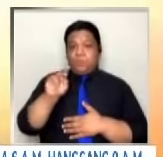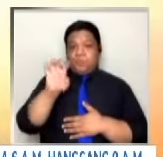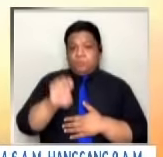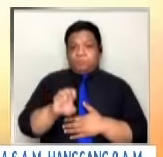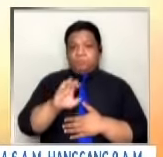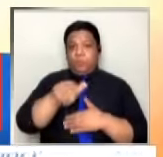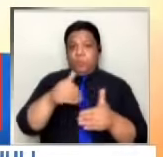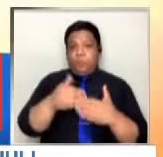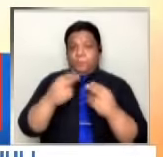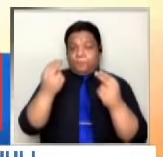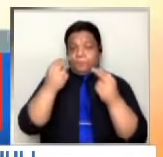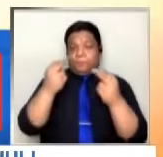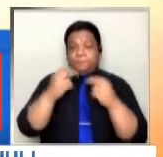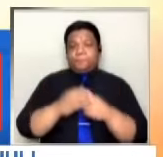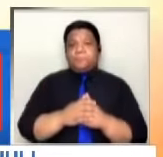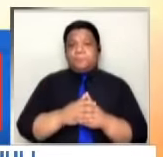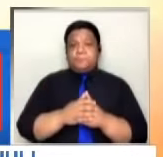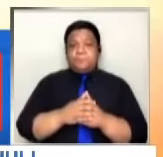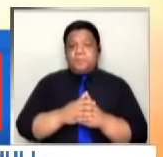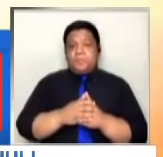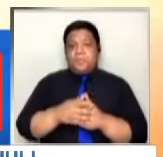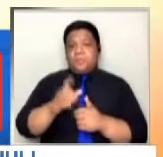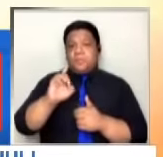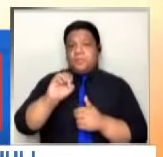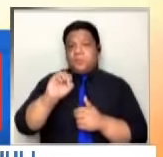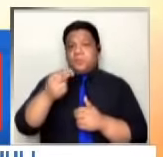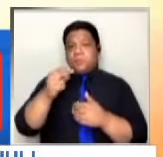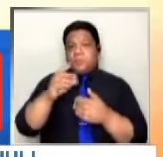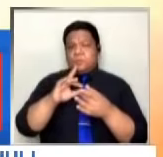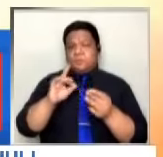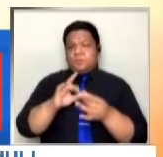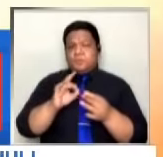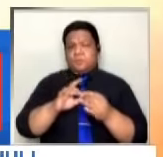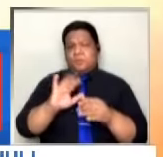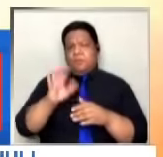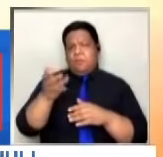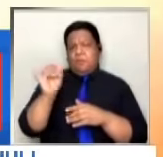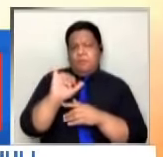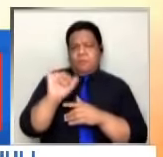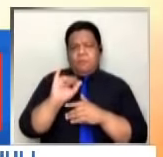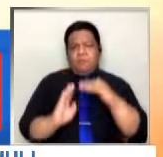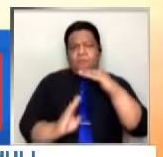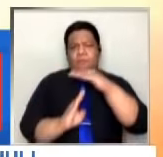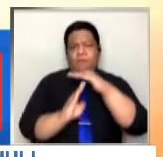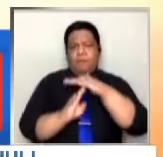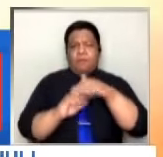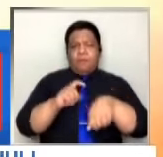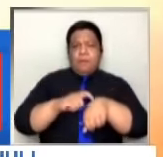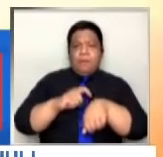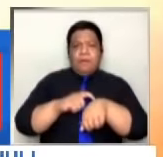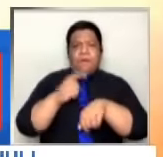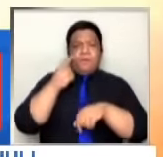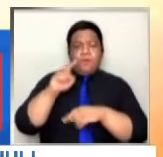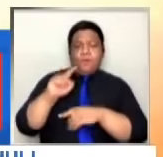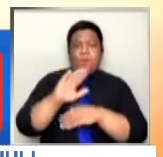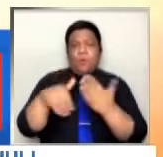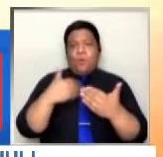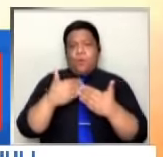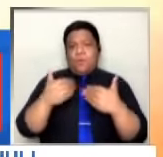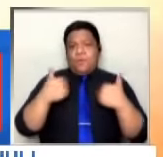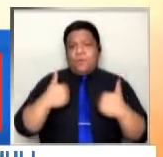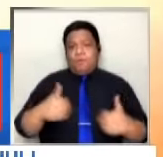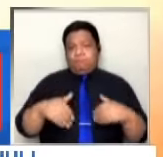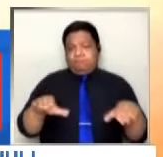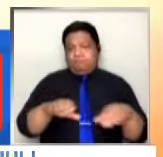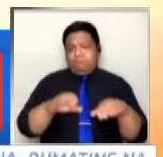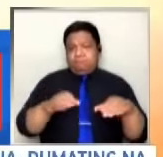and listeners. Sabi po ng DOH, parang time out itong ECQ para po sa mga healthcare workers natin. Ano ho kaya ang